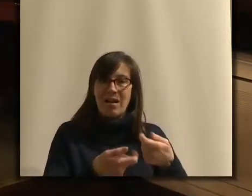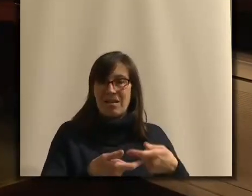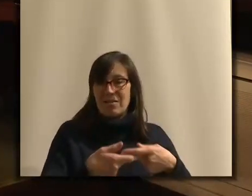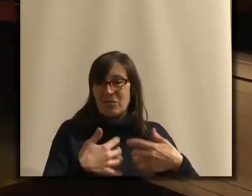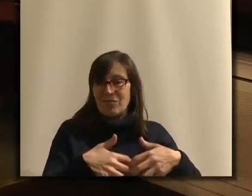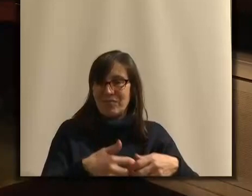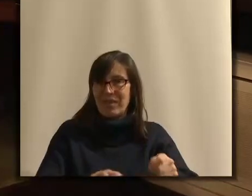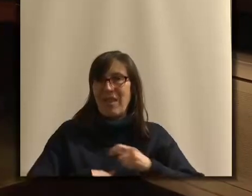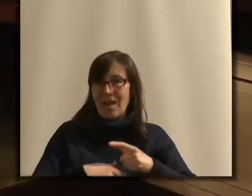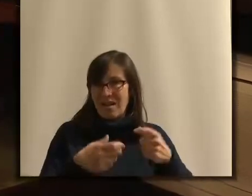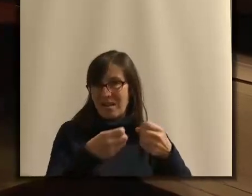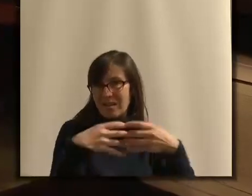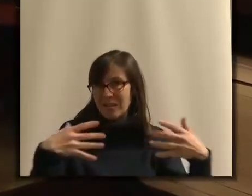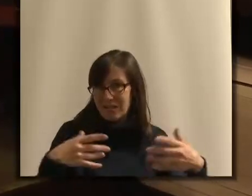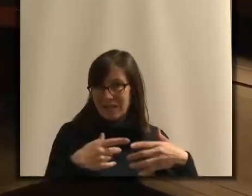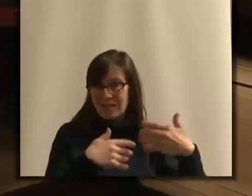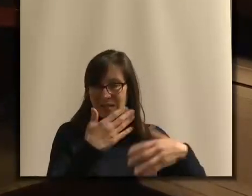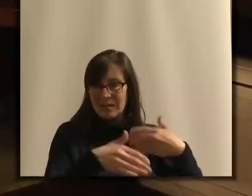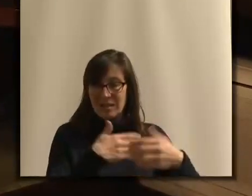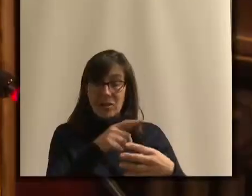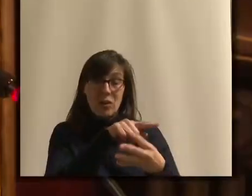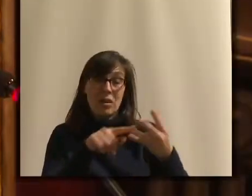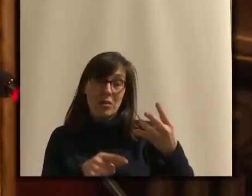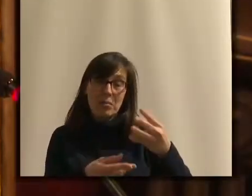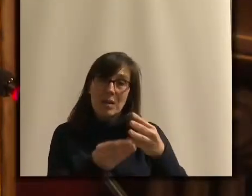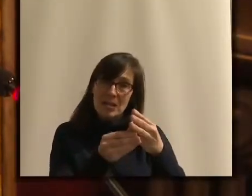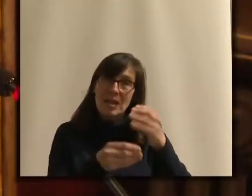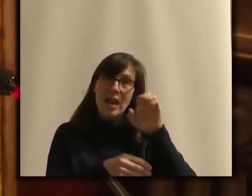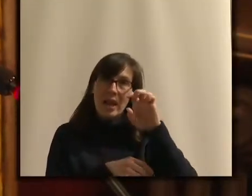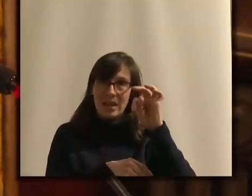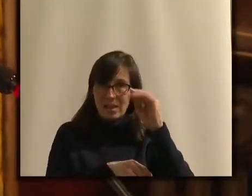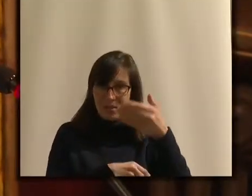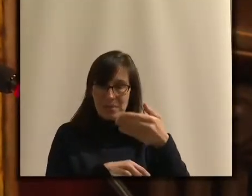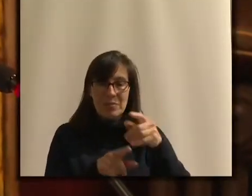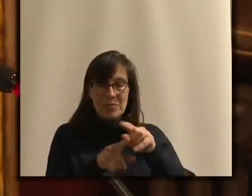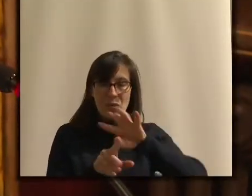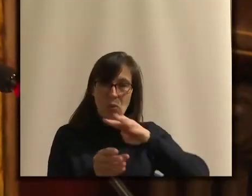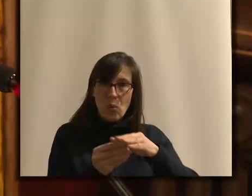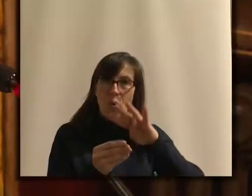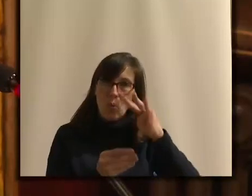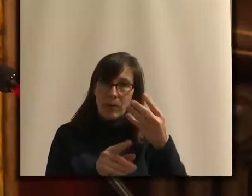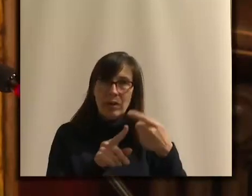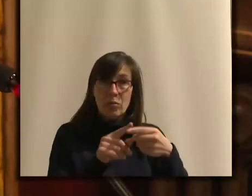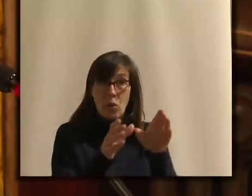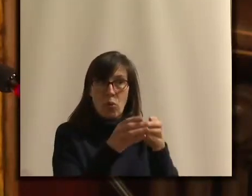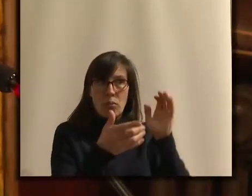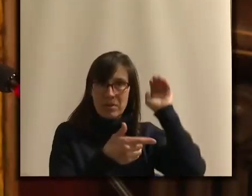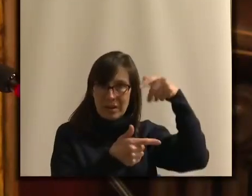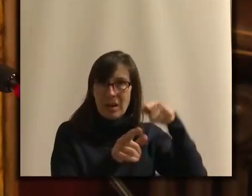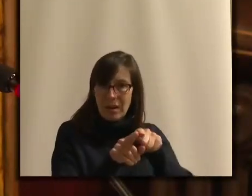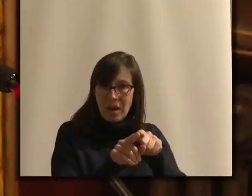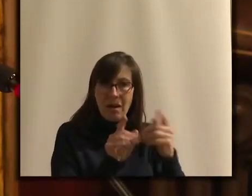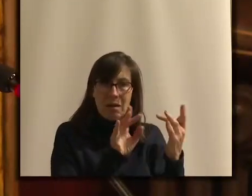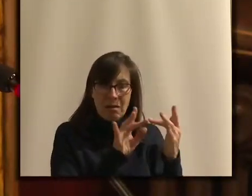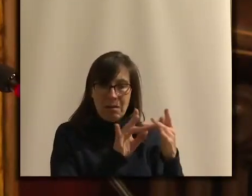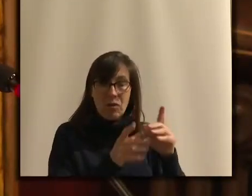l'ETB, tenim aquests quatre nous projectes, per tant, responent també a l'estratègia que ja es va pactar amb el grup d'Esquerra d'anar passant doncs,